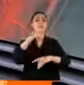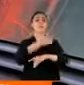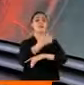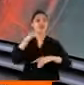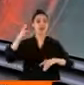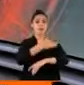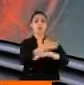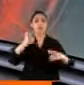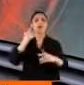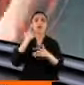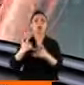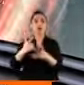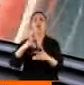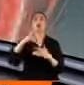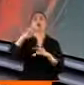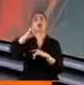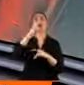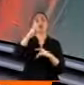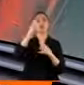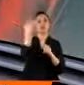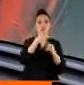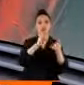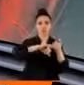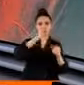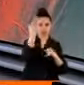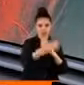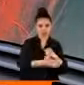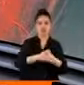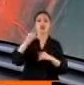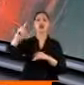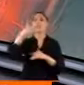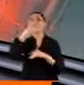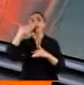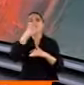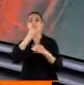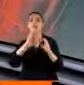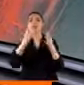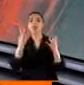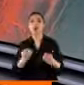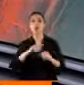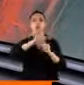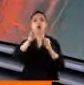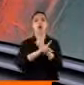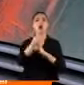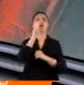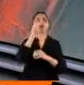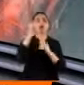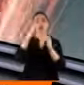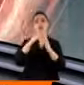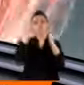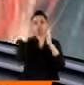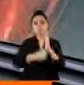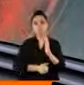renklerde cumartesi günleri sokağa çıkmak serbest. Peki Ramazan'da ne olacak? Başta hemen söyleyelim. Hafta sonları tam kapalıyız cumartesi